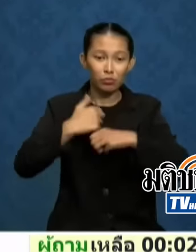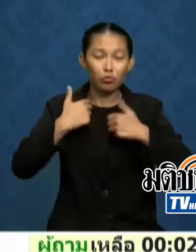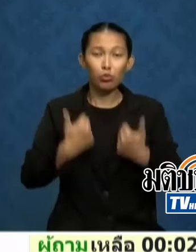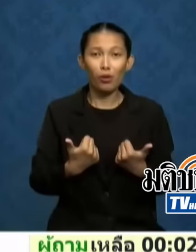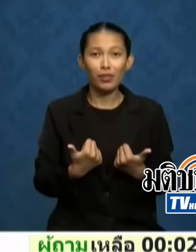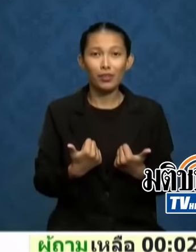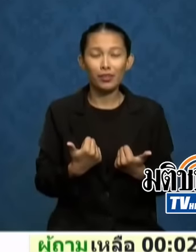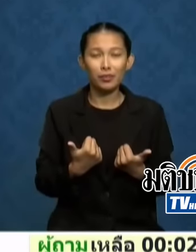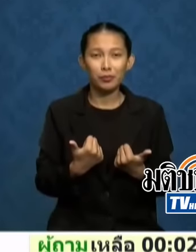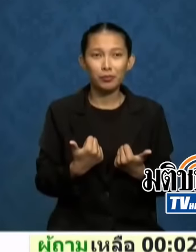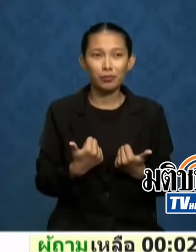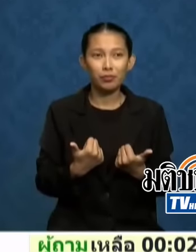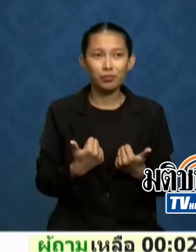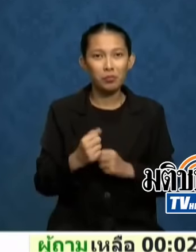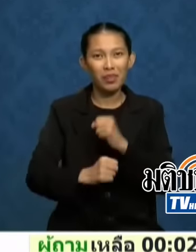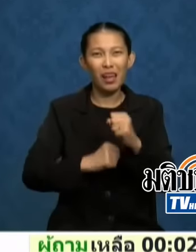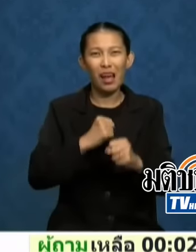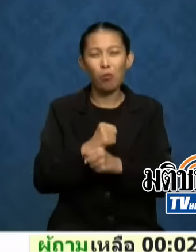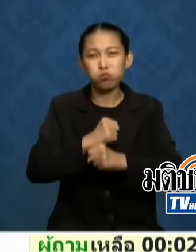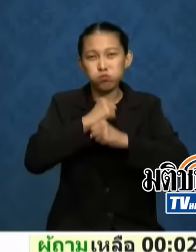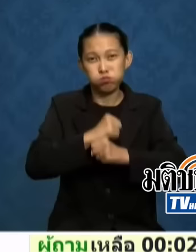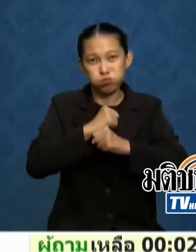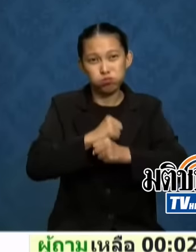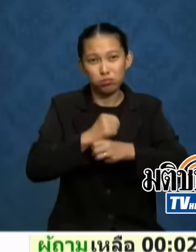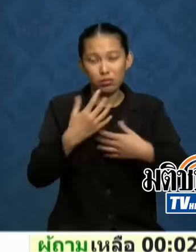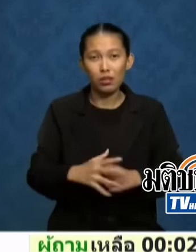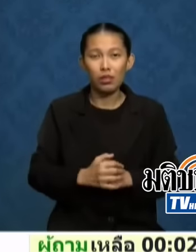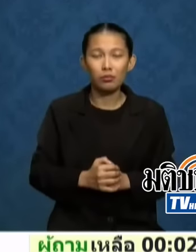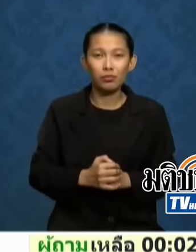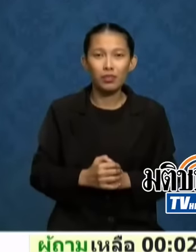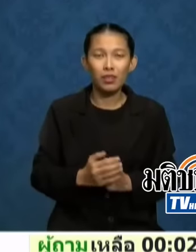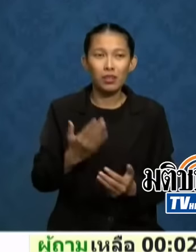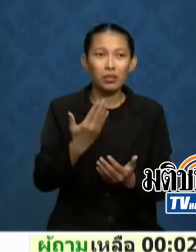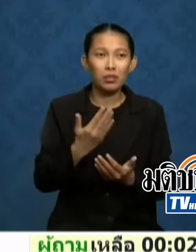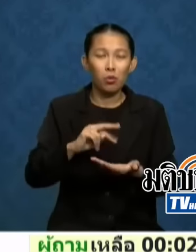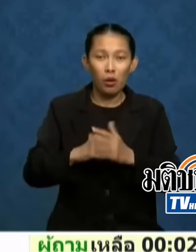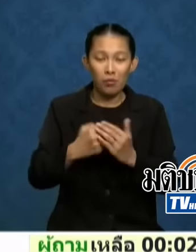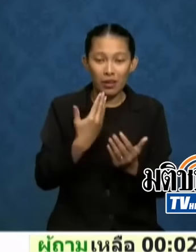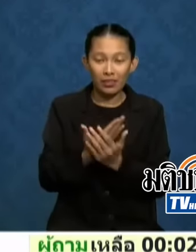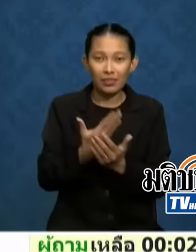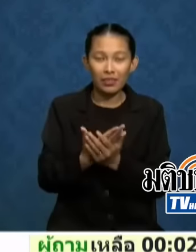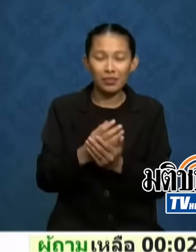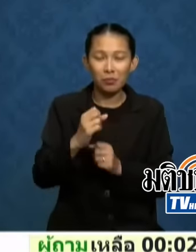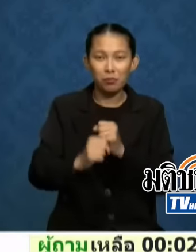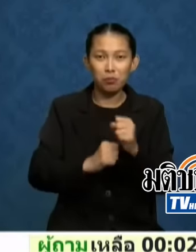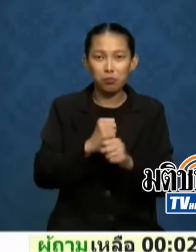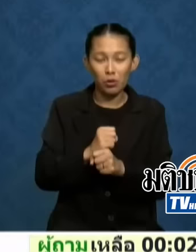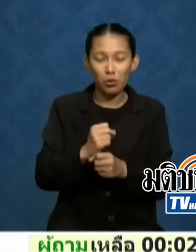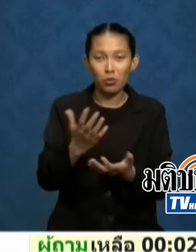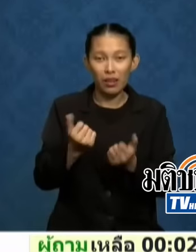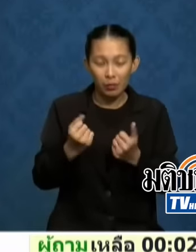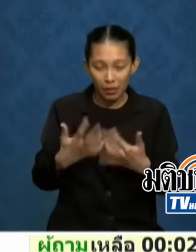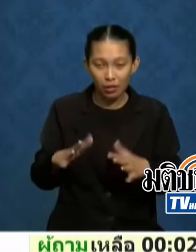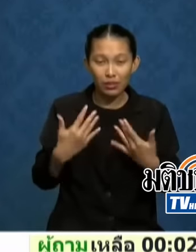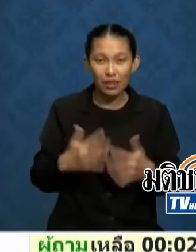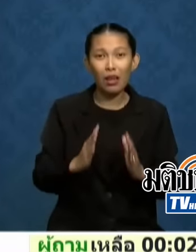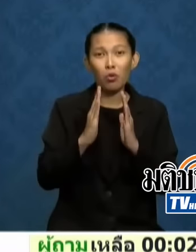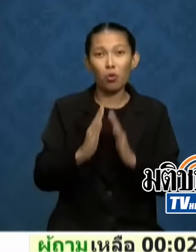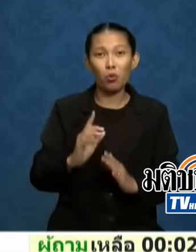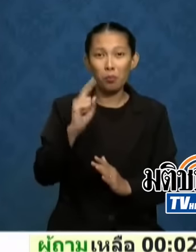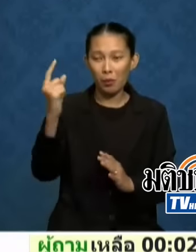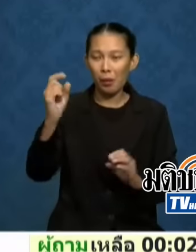ครับมีอายุเยอะมากๆรับเบี้ยยังชีพผู้สูงอายุกันหมดแล้วแล้วก็ไม่มีบุคลากรรุ่นใหม่ขึ้น